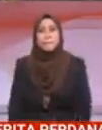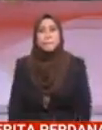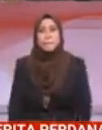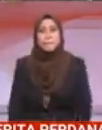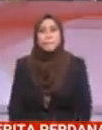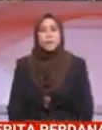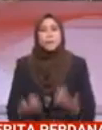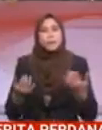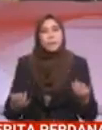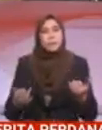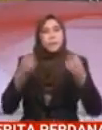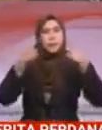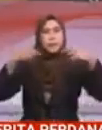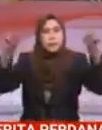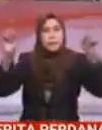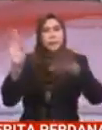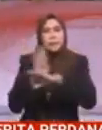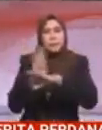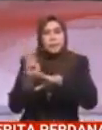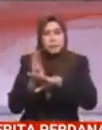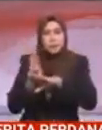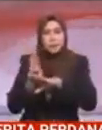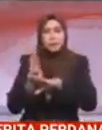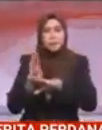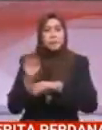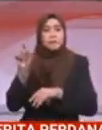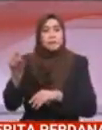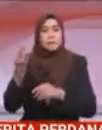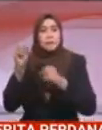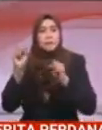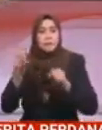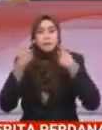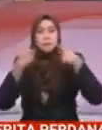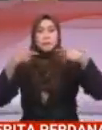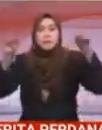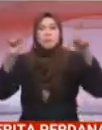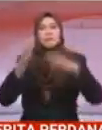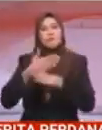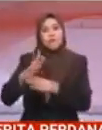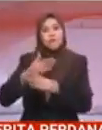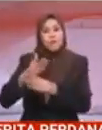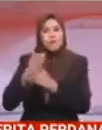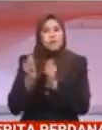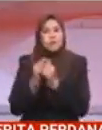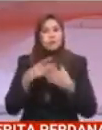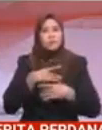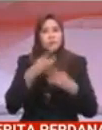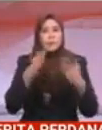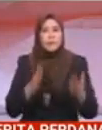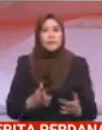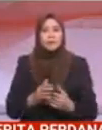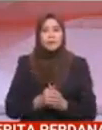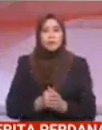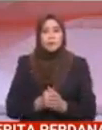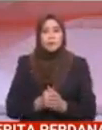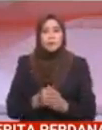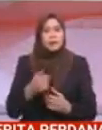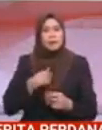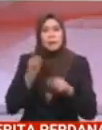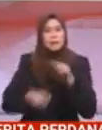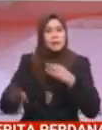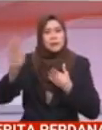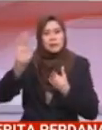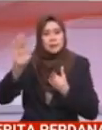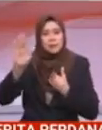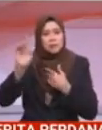Mengenai resepi kejayaan dalam perniagaan, Dazrin sedia berkongsi dengan peminat. Apa yang saya boleh bantu, saya tak boleh janji bulan dan bintang.